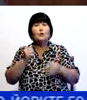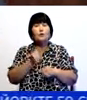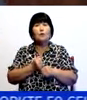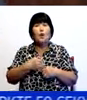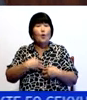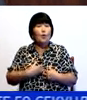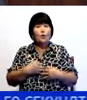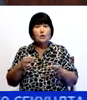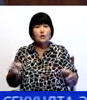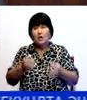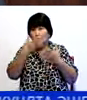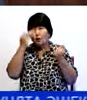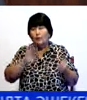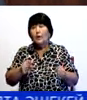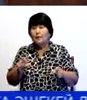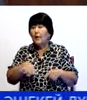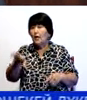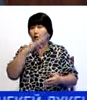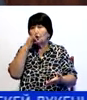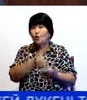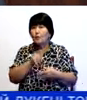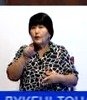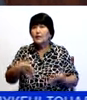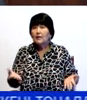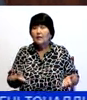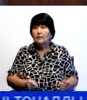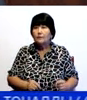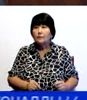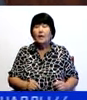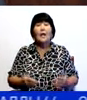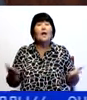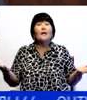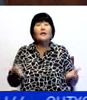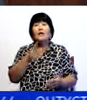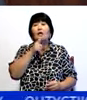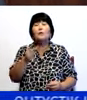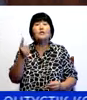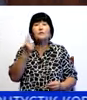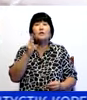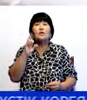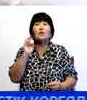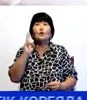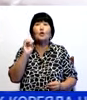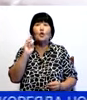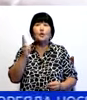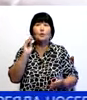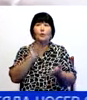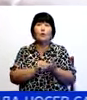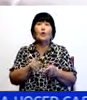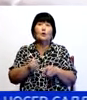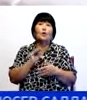Өкінші ешқашан кетпейді ол. Бәрін жауап бересіздер ол үшін. Неге мерзімді 1 қыркүйекке дейін деп қойылмаған? Солай деп